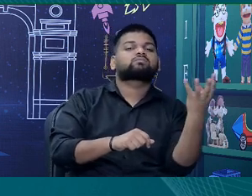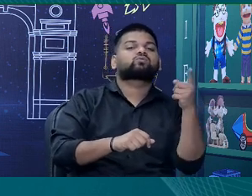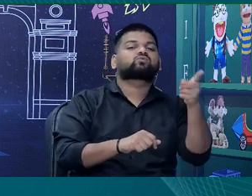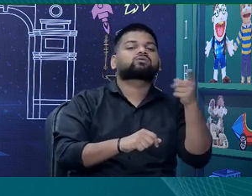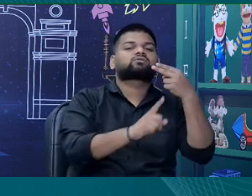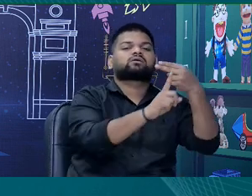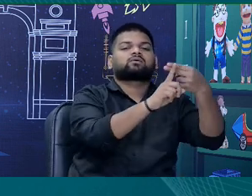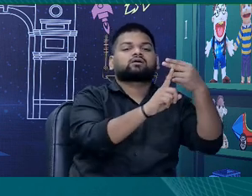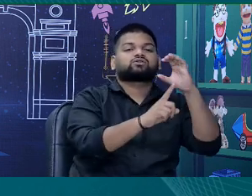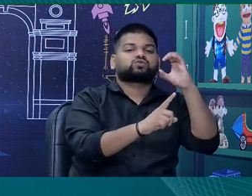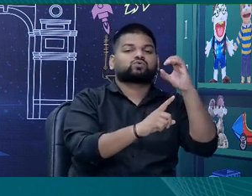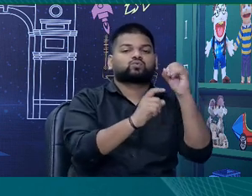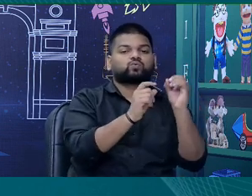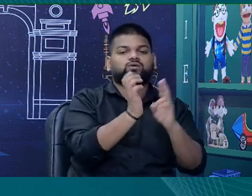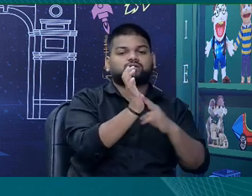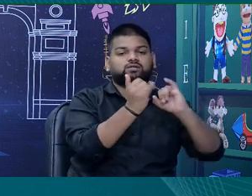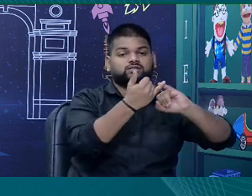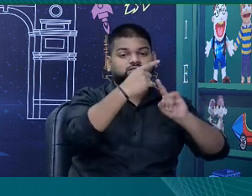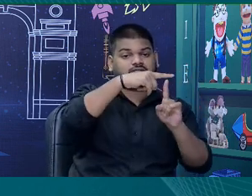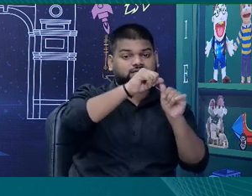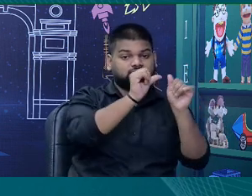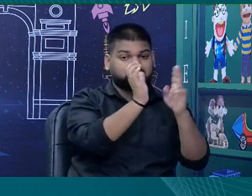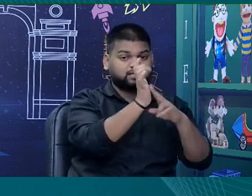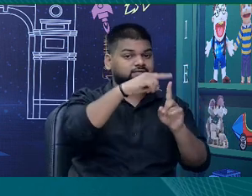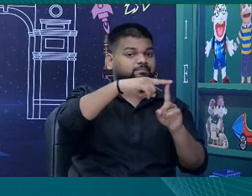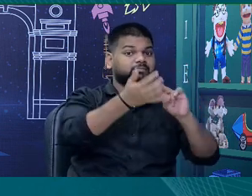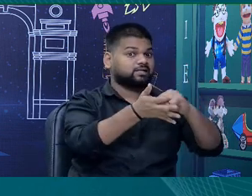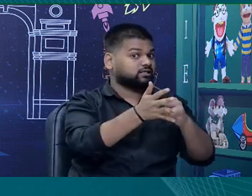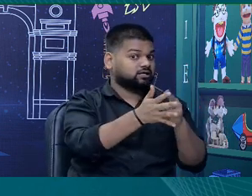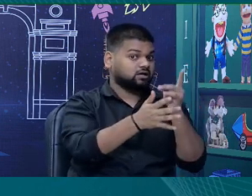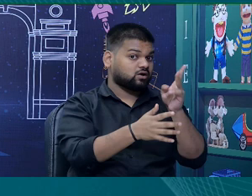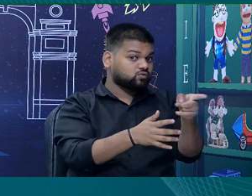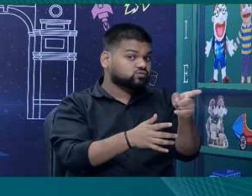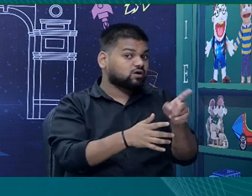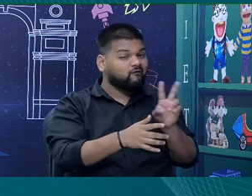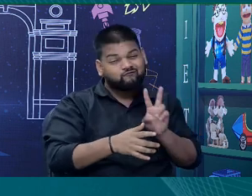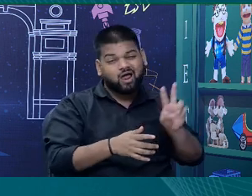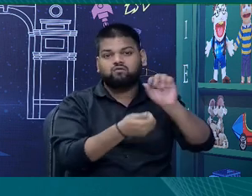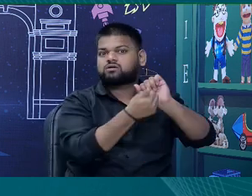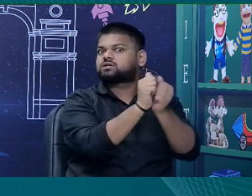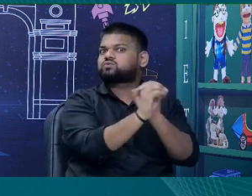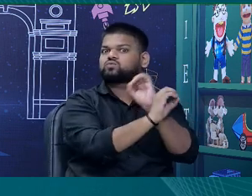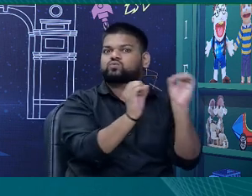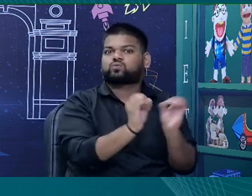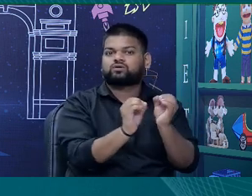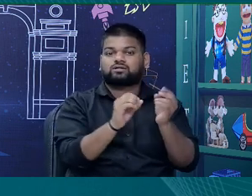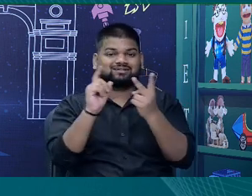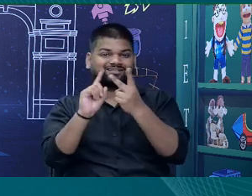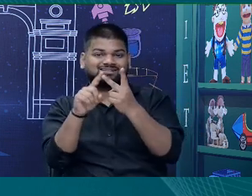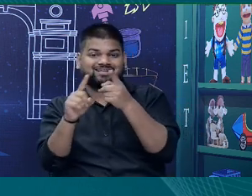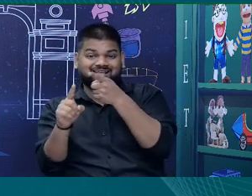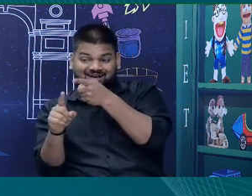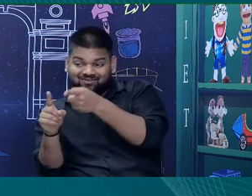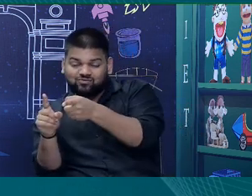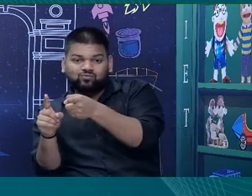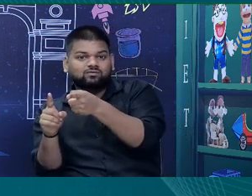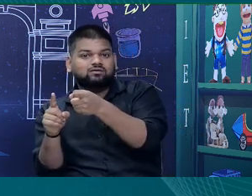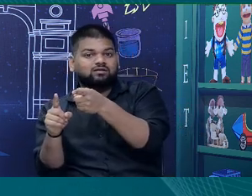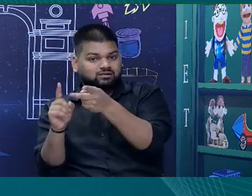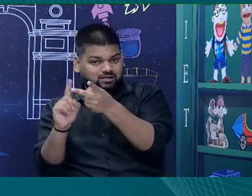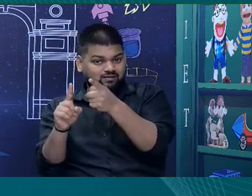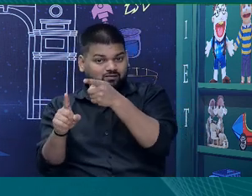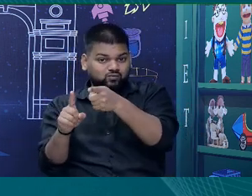वो एक न्यूमेरिकल एक्सप्रेशन है और जो सेकंड वाले एक्सप्रेशन है हमारा 2a + 3 जिसमें हमने नंबर्स और अल्फाबेट्स